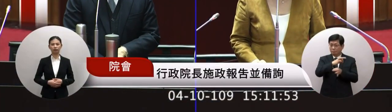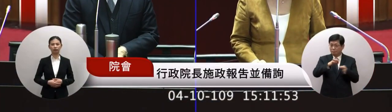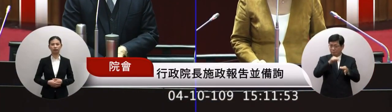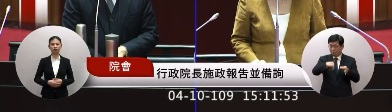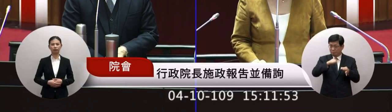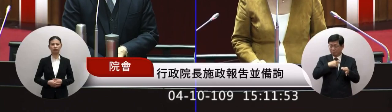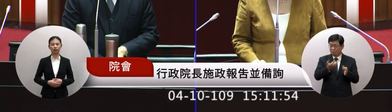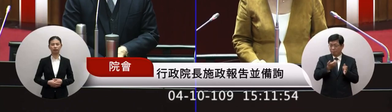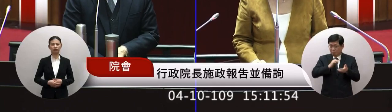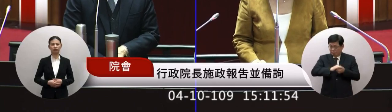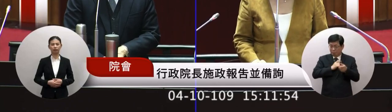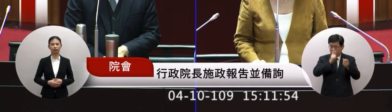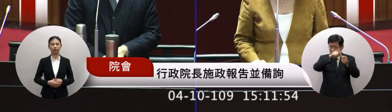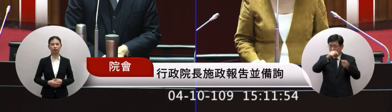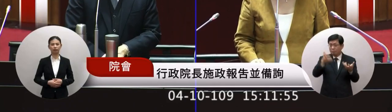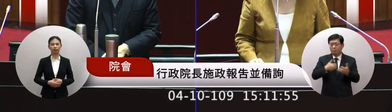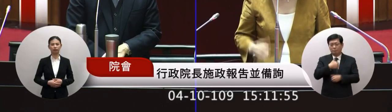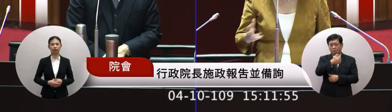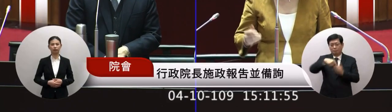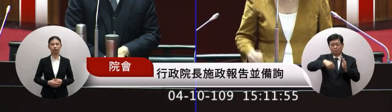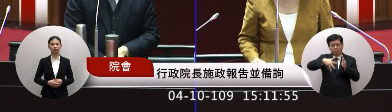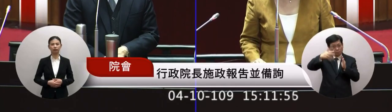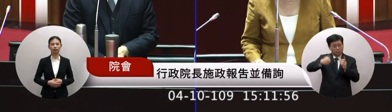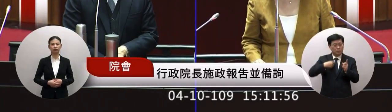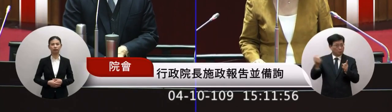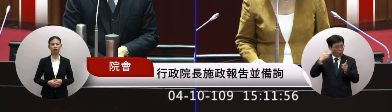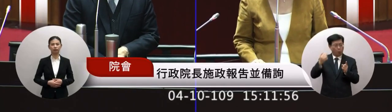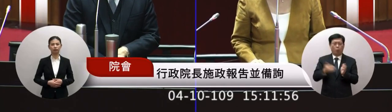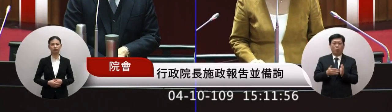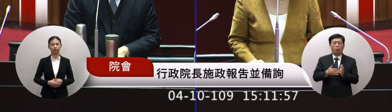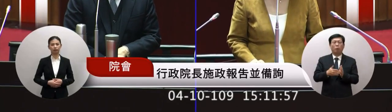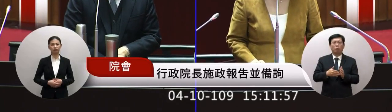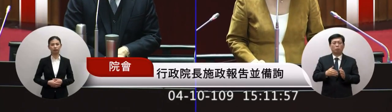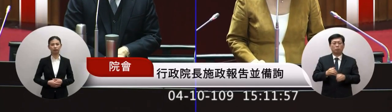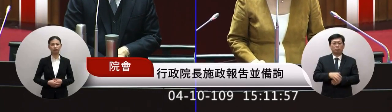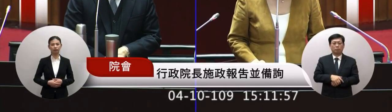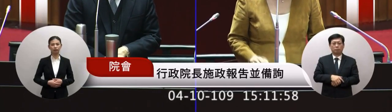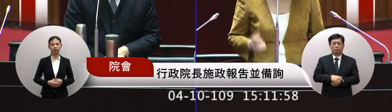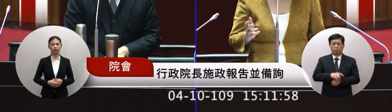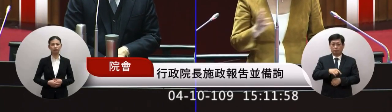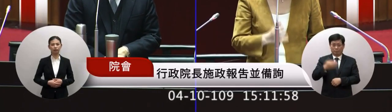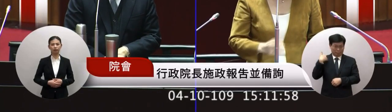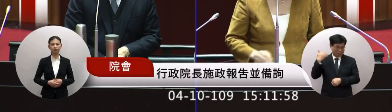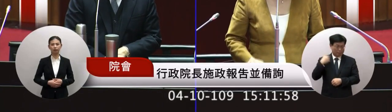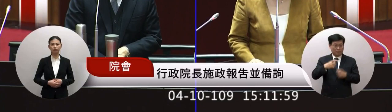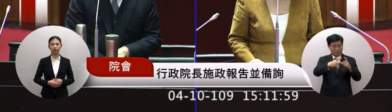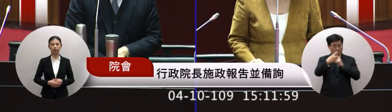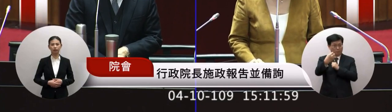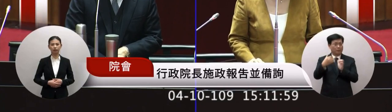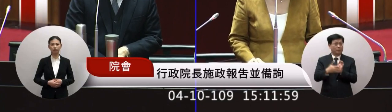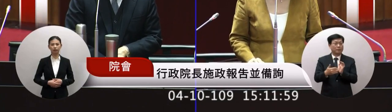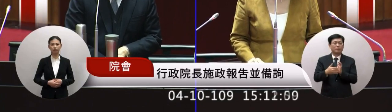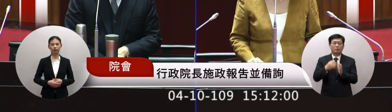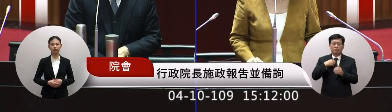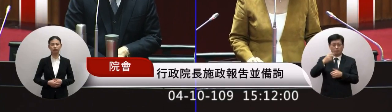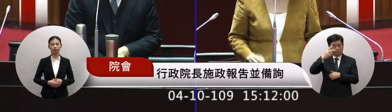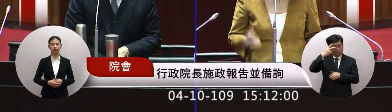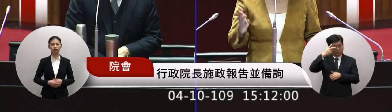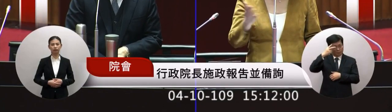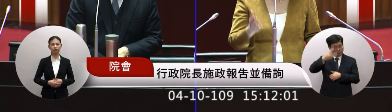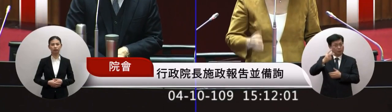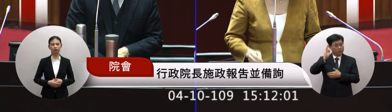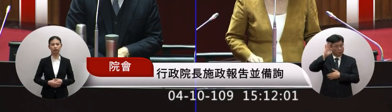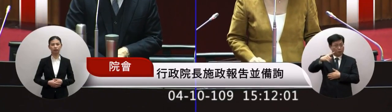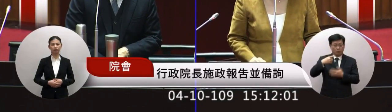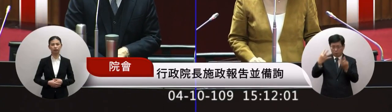预测目标的部分呢，谢谢院长听进去了，所以我们在上次回答之后呢，虽然2天之后